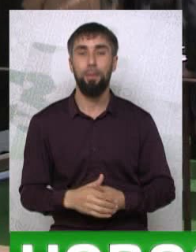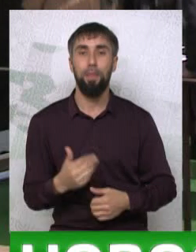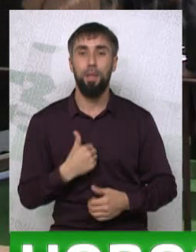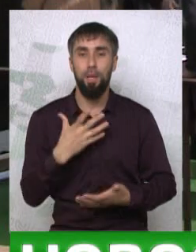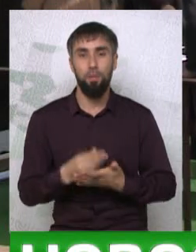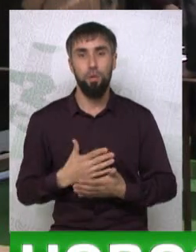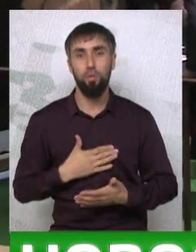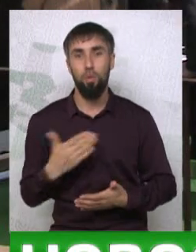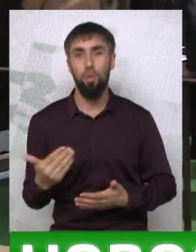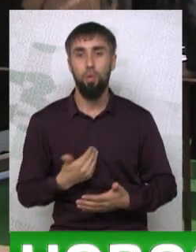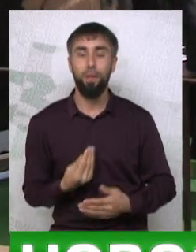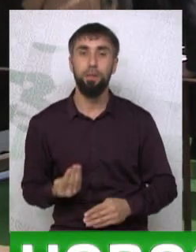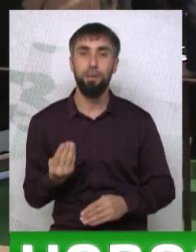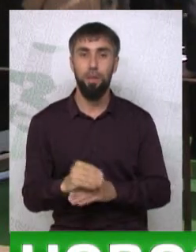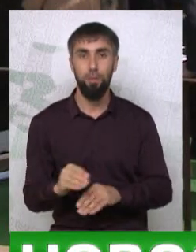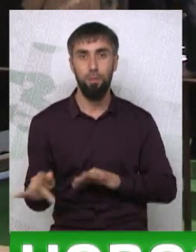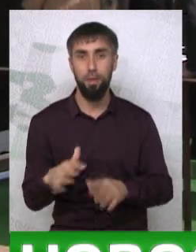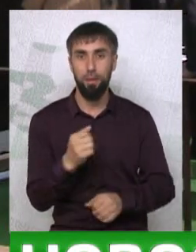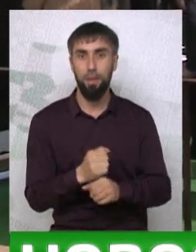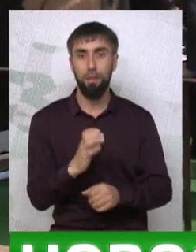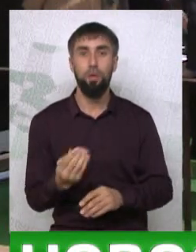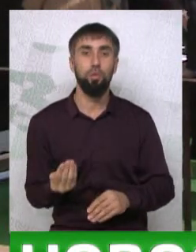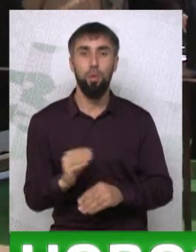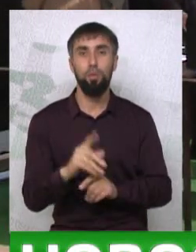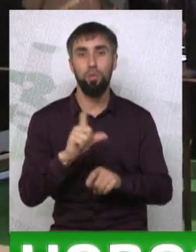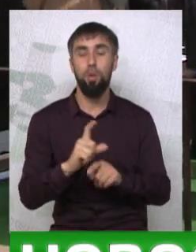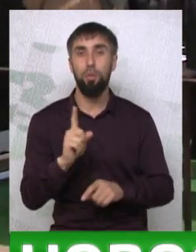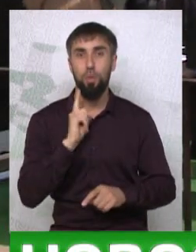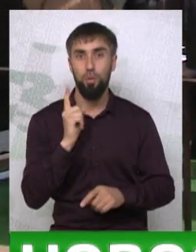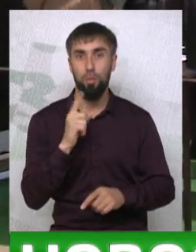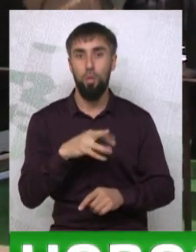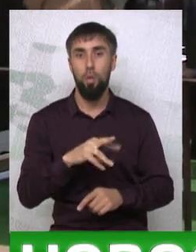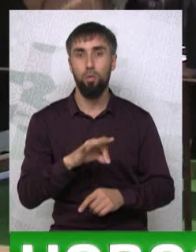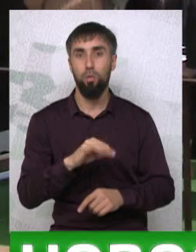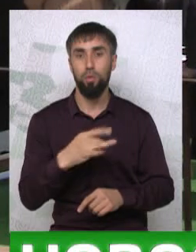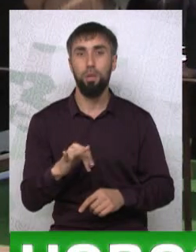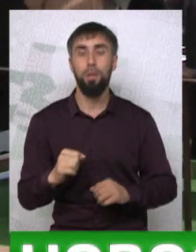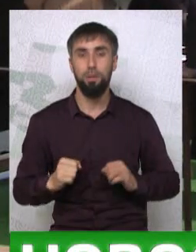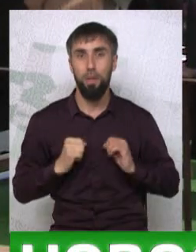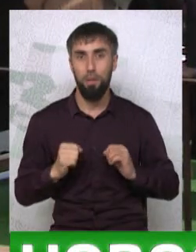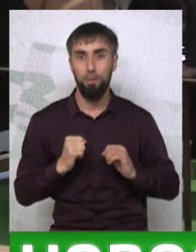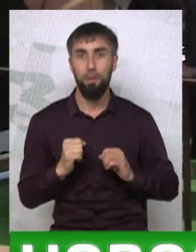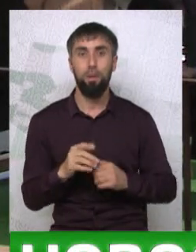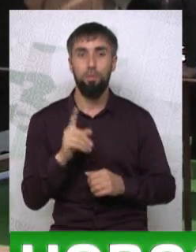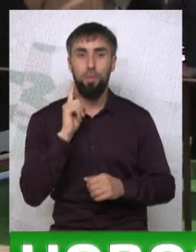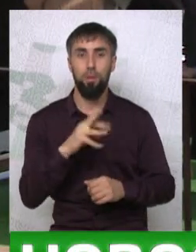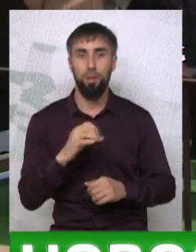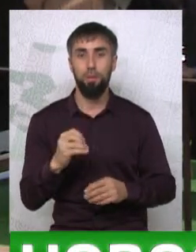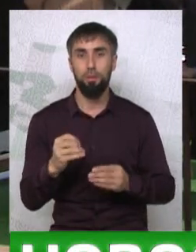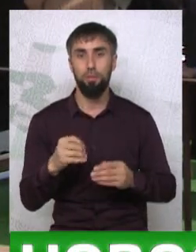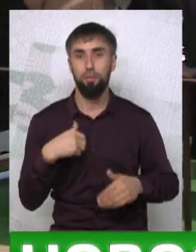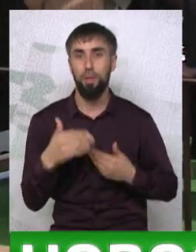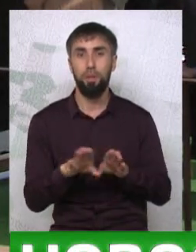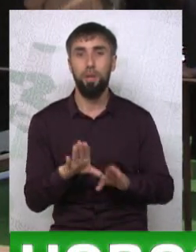бы дополнительное мероприятие делать с добавкой слова «молодежный». Стараемся, по крайней мере, предложить